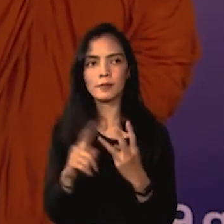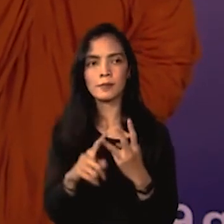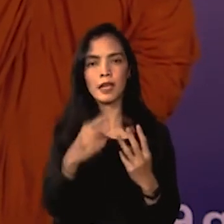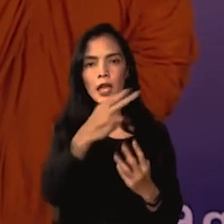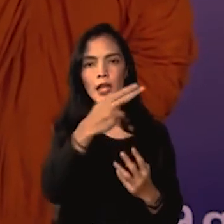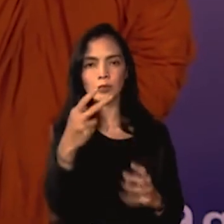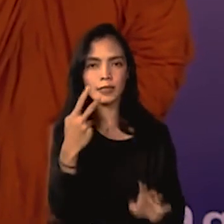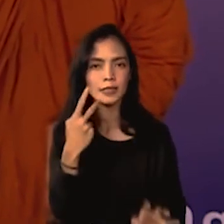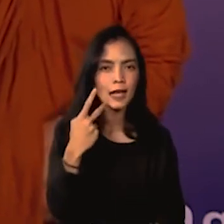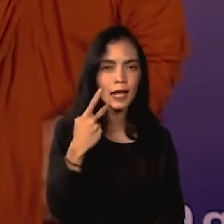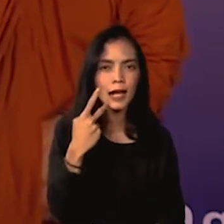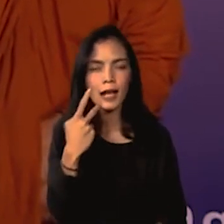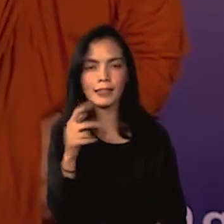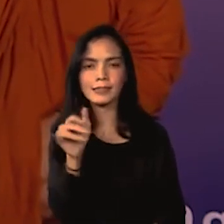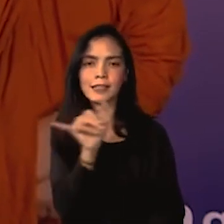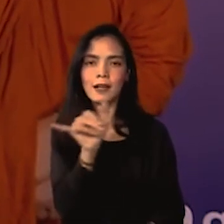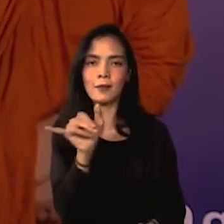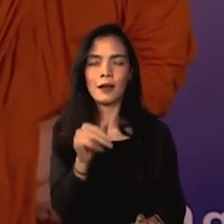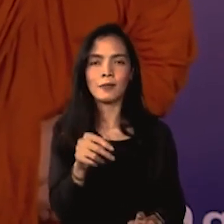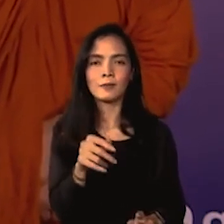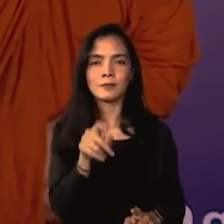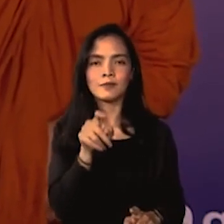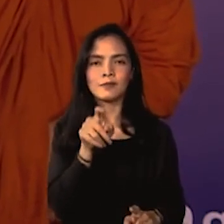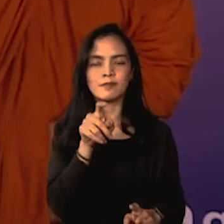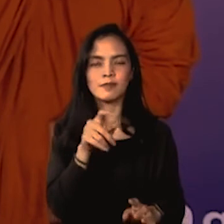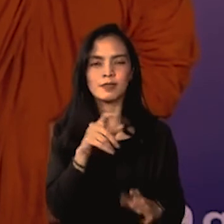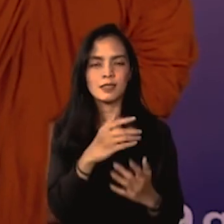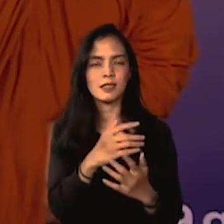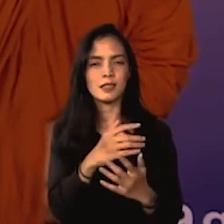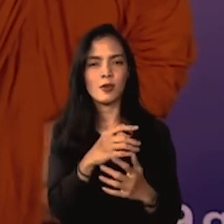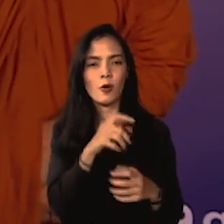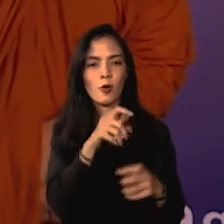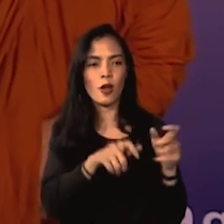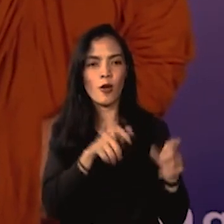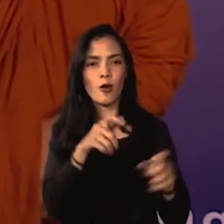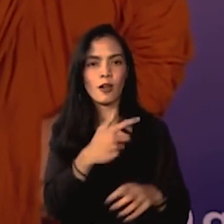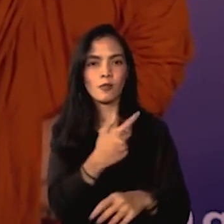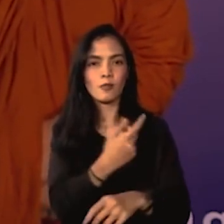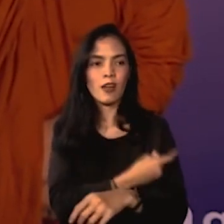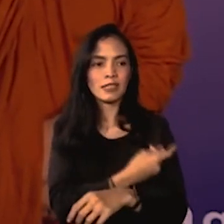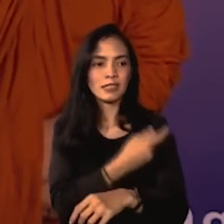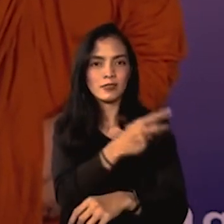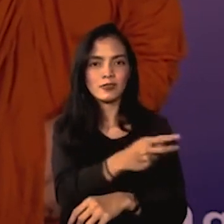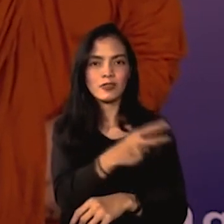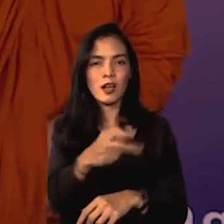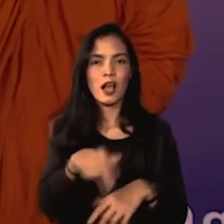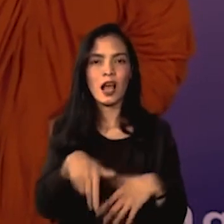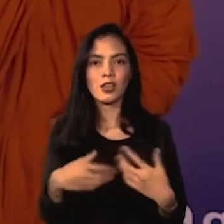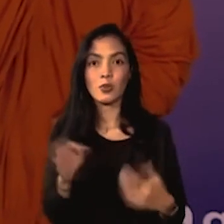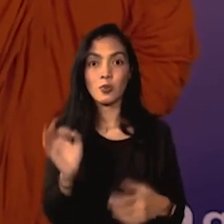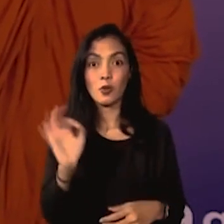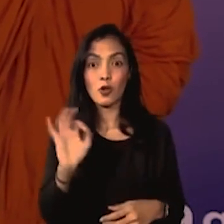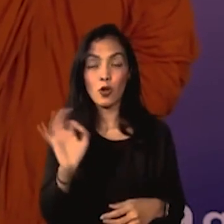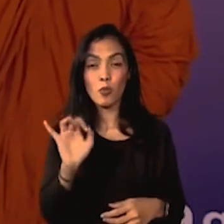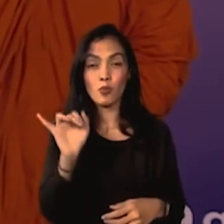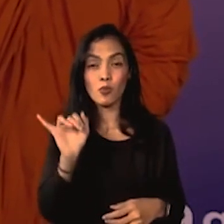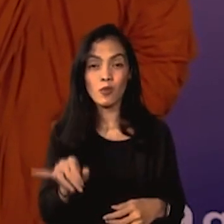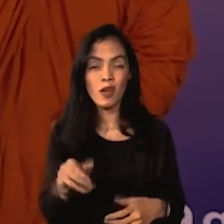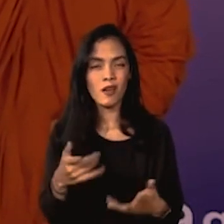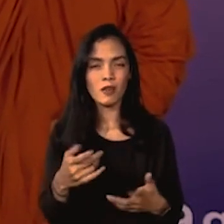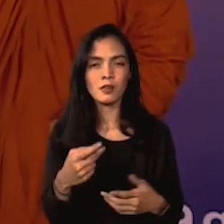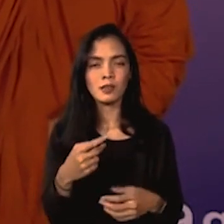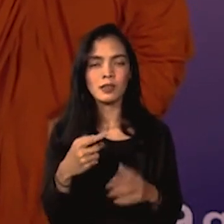negara. Pastikan semua orang yang sudah divaksinasi ataupun yang belum divaksinasi